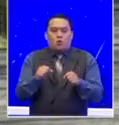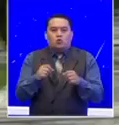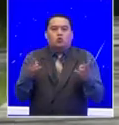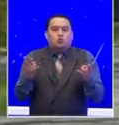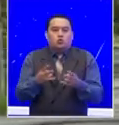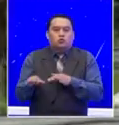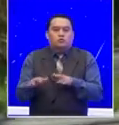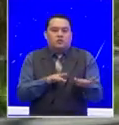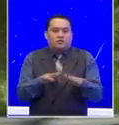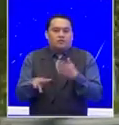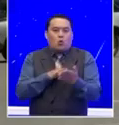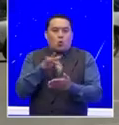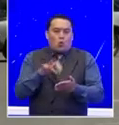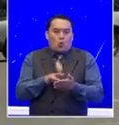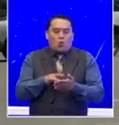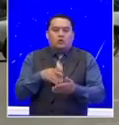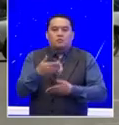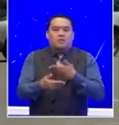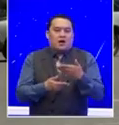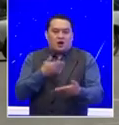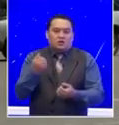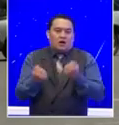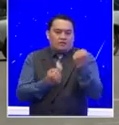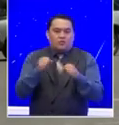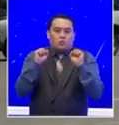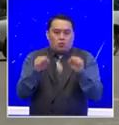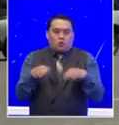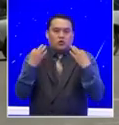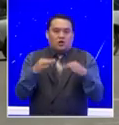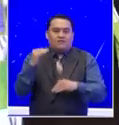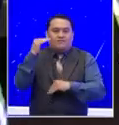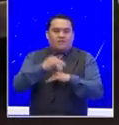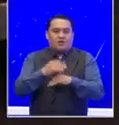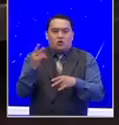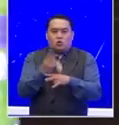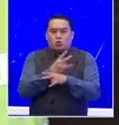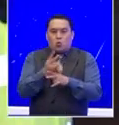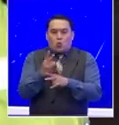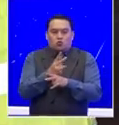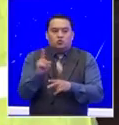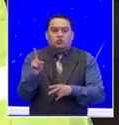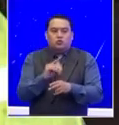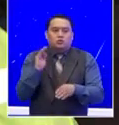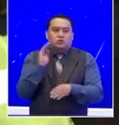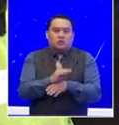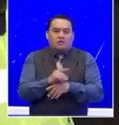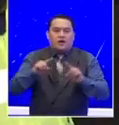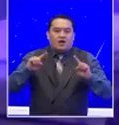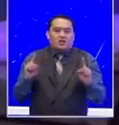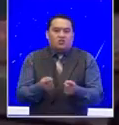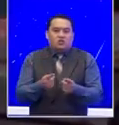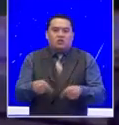нужде перемещаться по городу, как в пешем порядке, так и на личном автотранспорте, то в вечернее и ночное время вступают в силу дополнительные